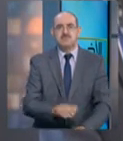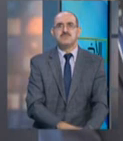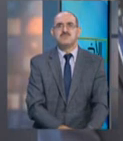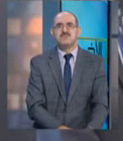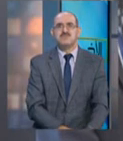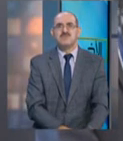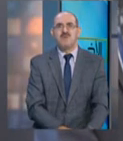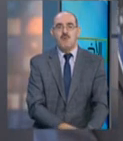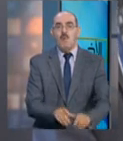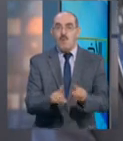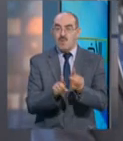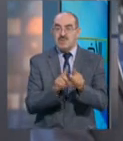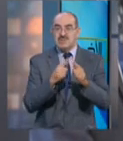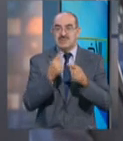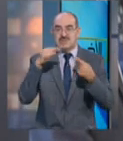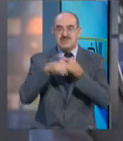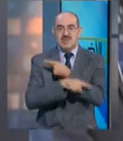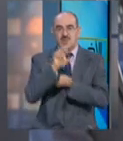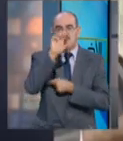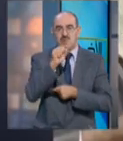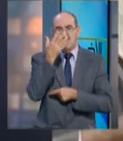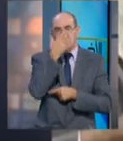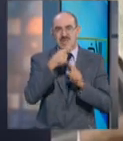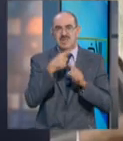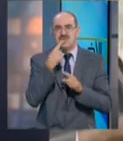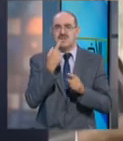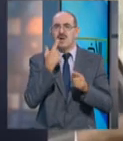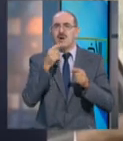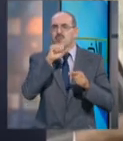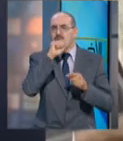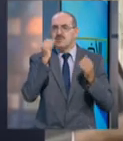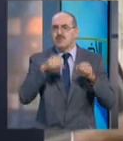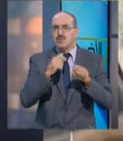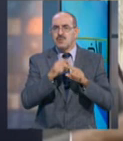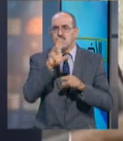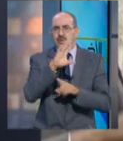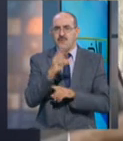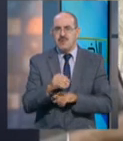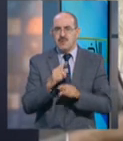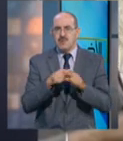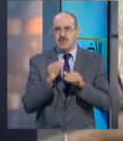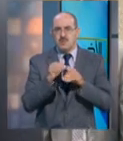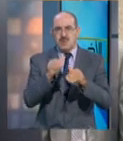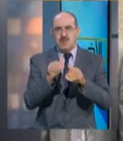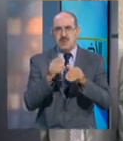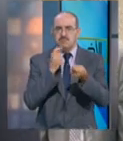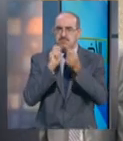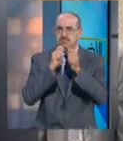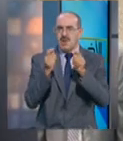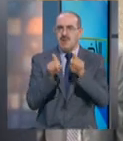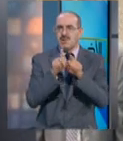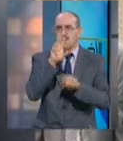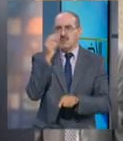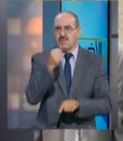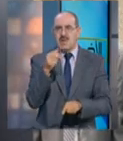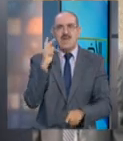موقف أكدته أيضا جنوب السودان بالتزامها لقرارات الاتحاد الإفريقي واستئناف العلاقات مع البوليساريو. أما